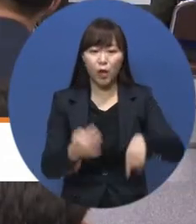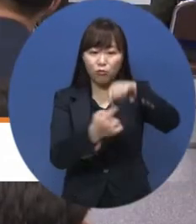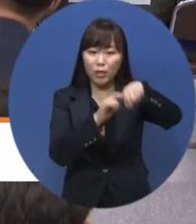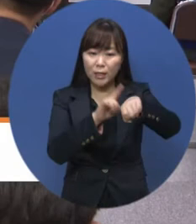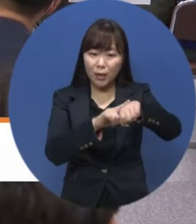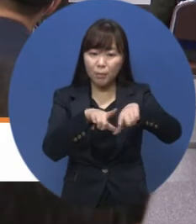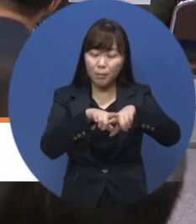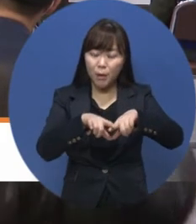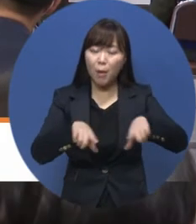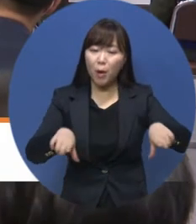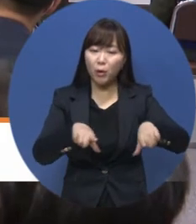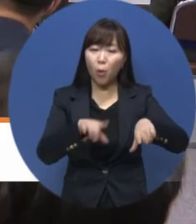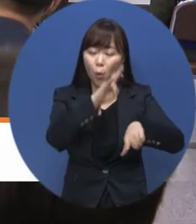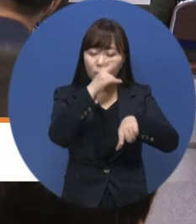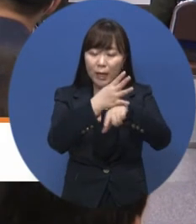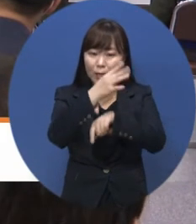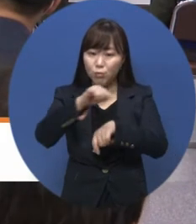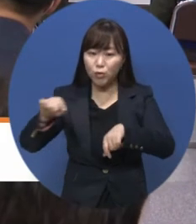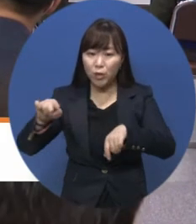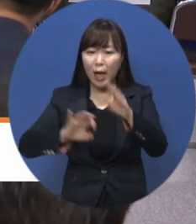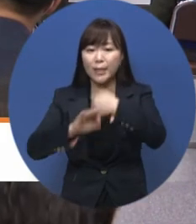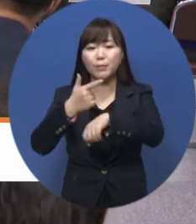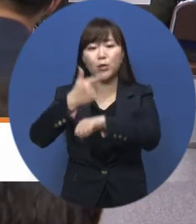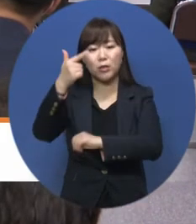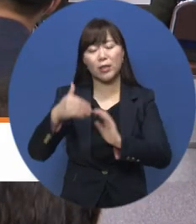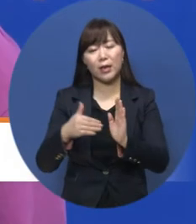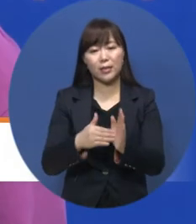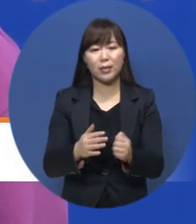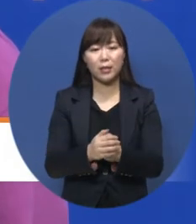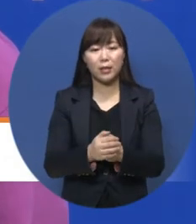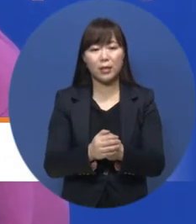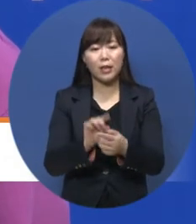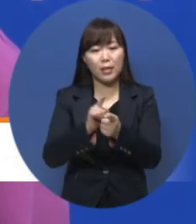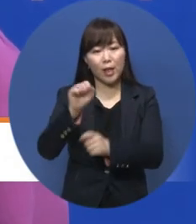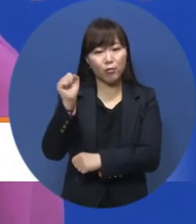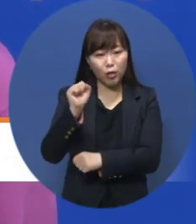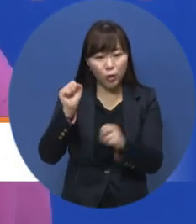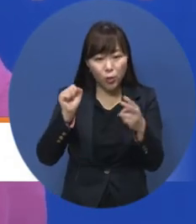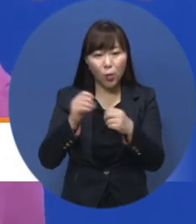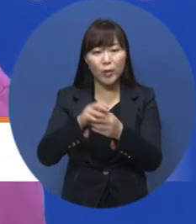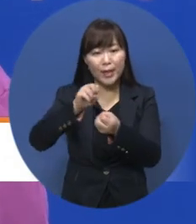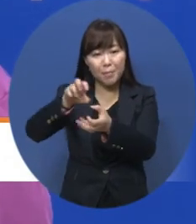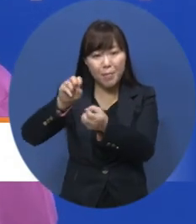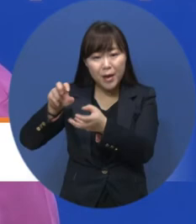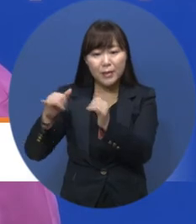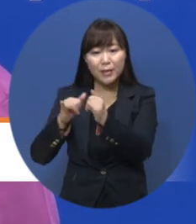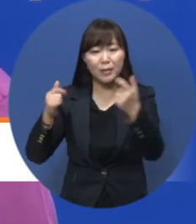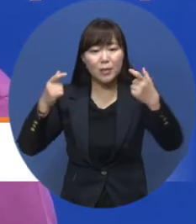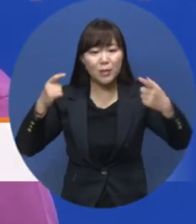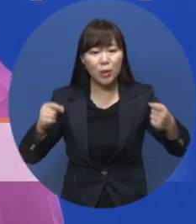운영시간은 평일 오후 4시부터 다음날 오전 6시까지며 대리운전과